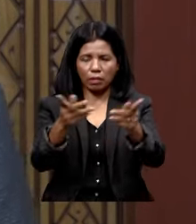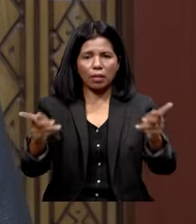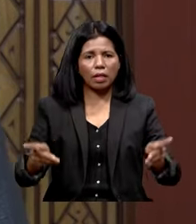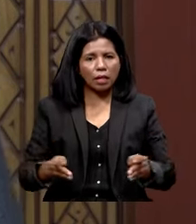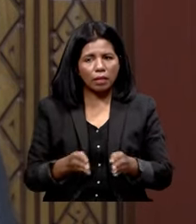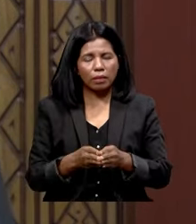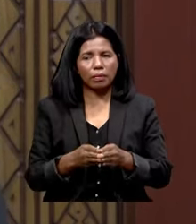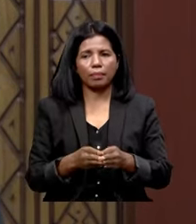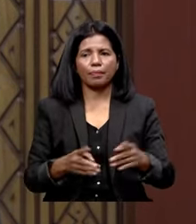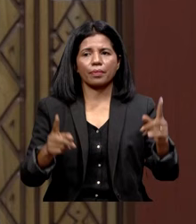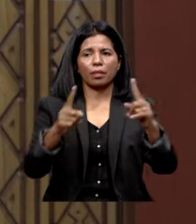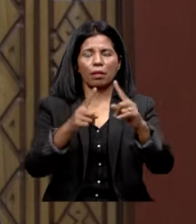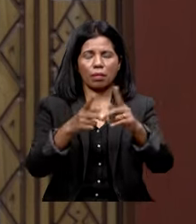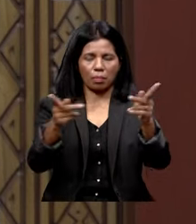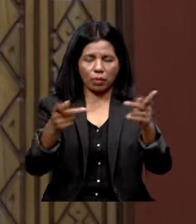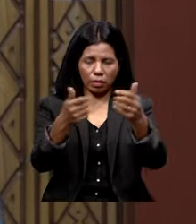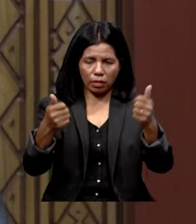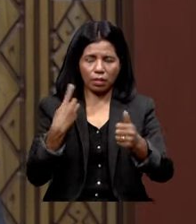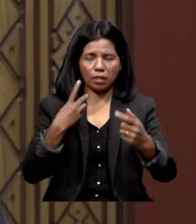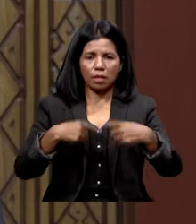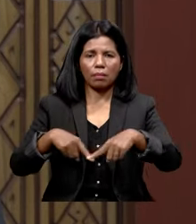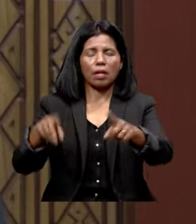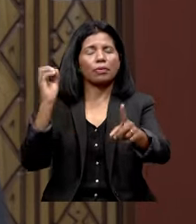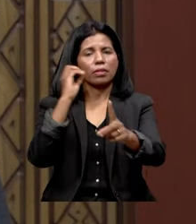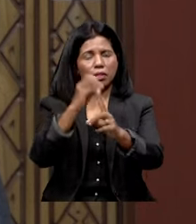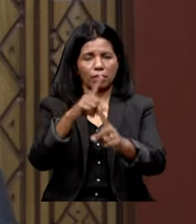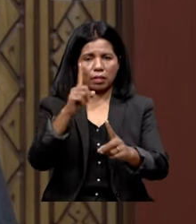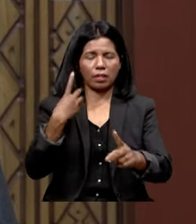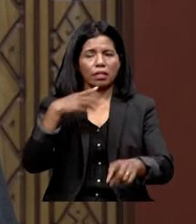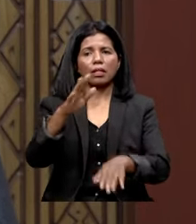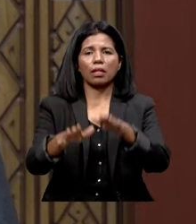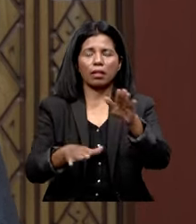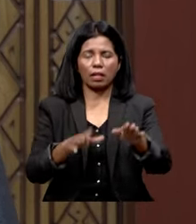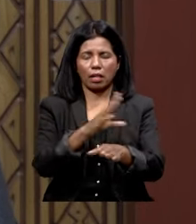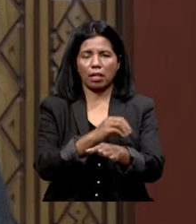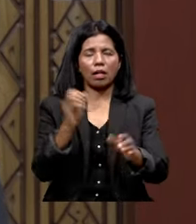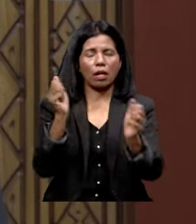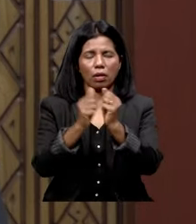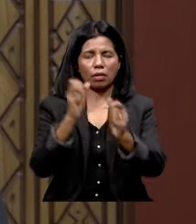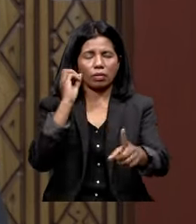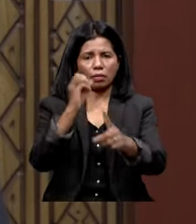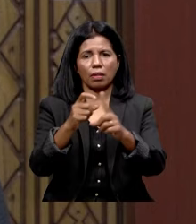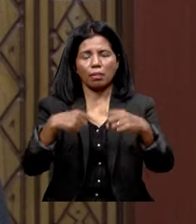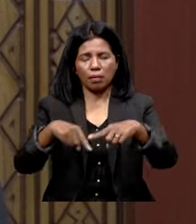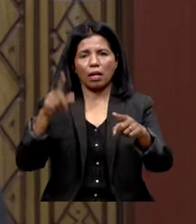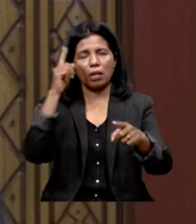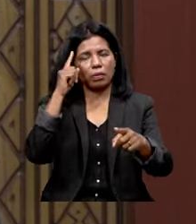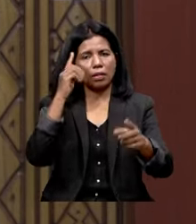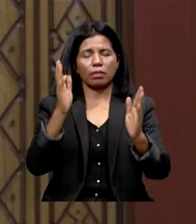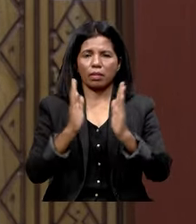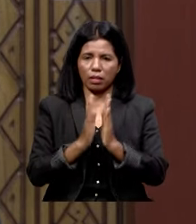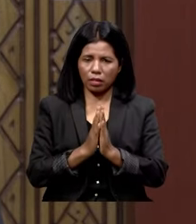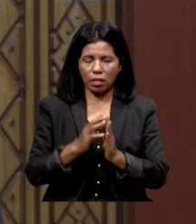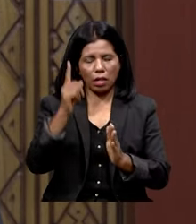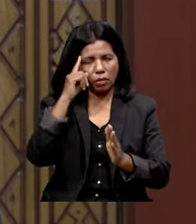baninia postu, ma bita pa objektivu idane. Wahi di talaut no objektivu idane, ba Hanoi atu reza, Hanoi atu